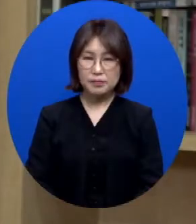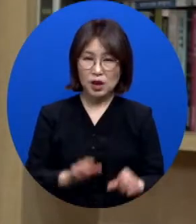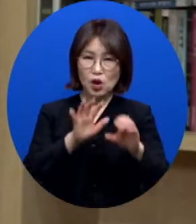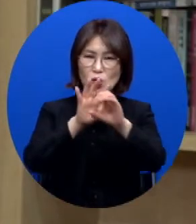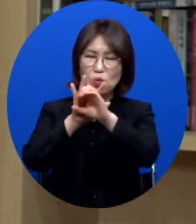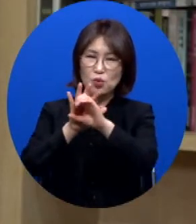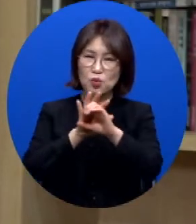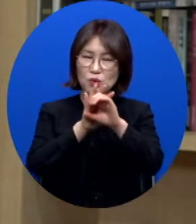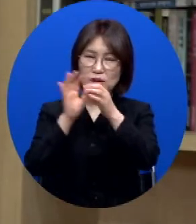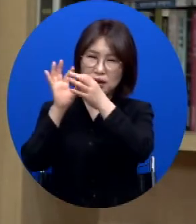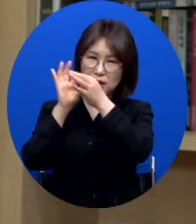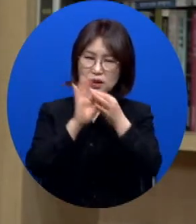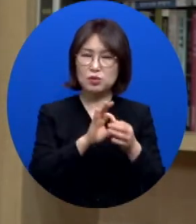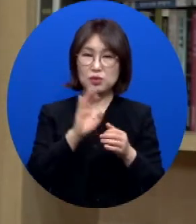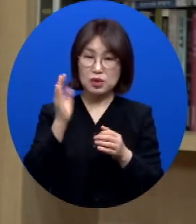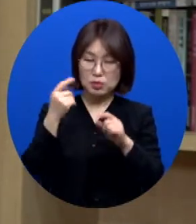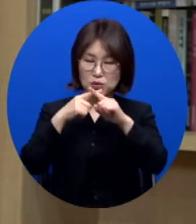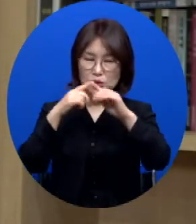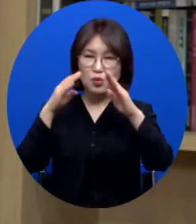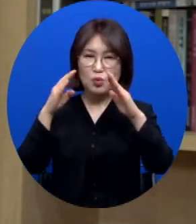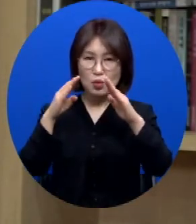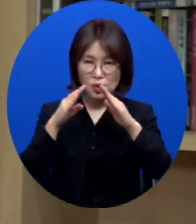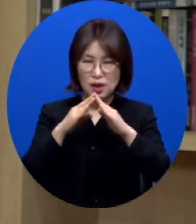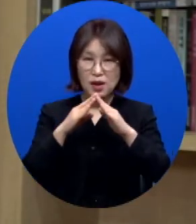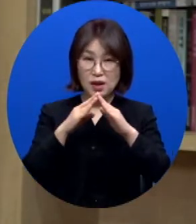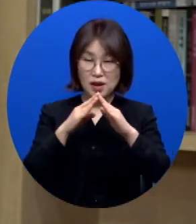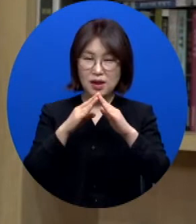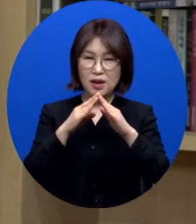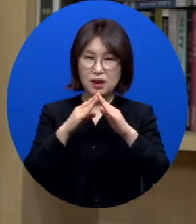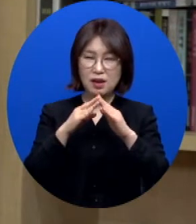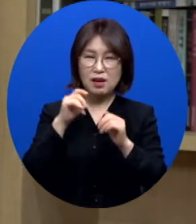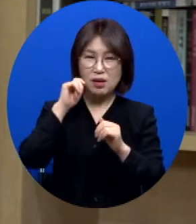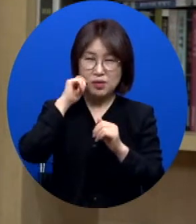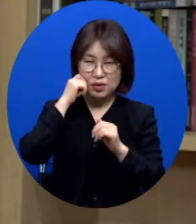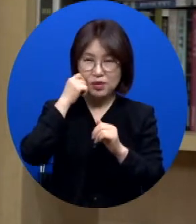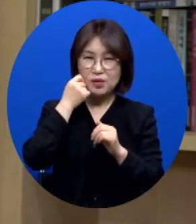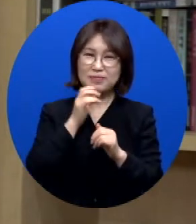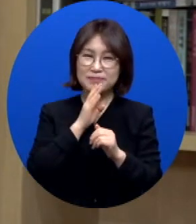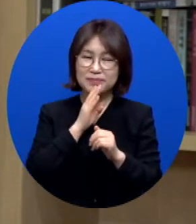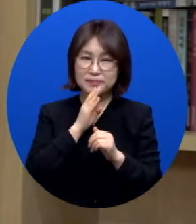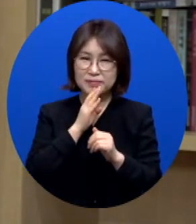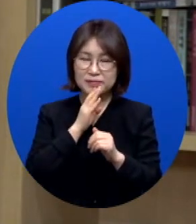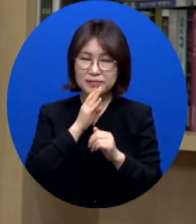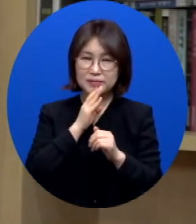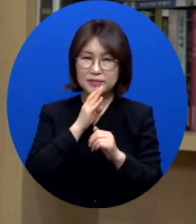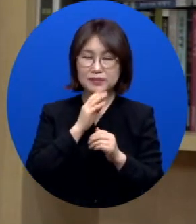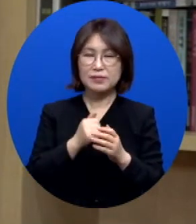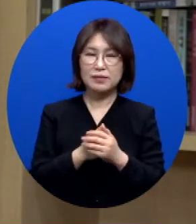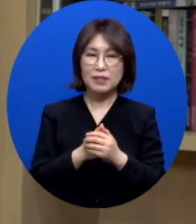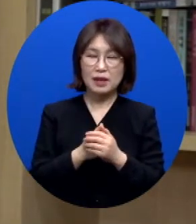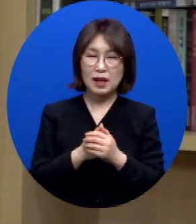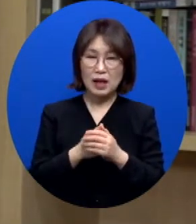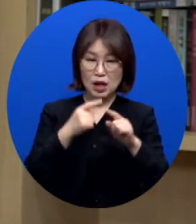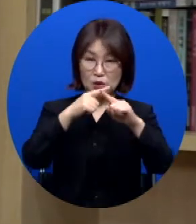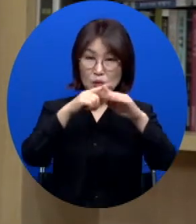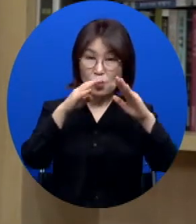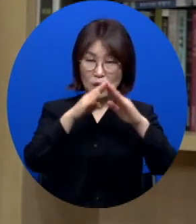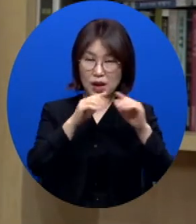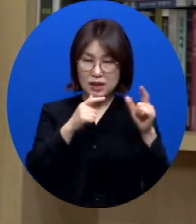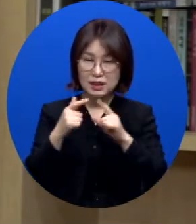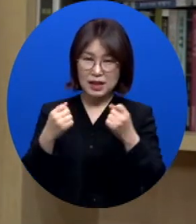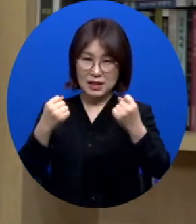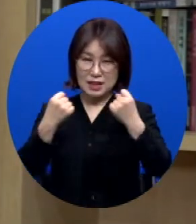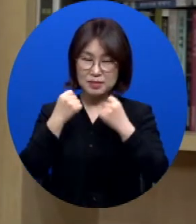코로나19가 장기화되면서 많은 교회들이 말씀하신 대로 어려움을 겪고 있습니다. 마지막 질문으로 이들 교회들에게 힘이